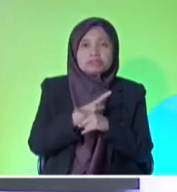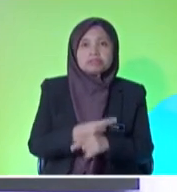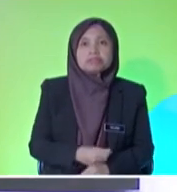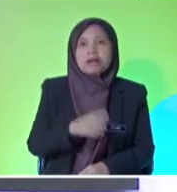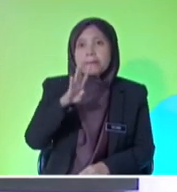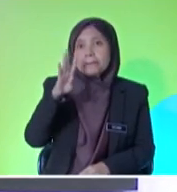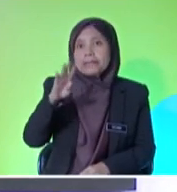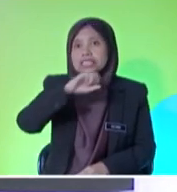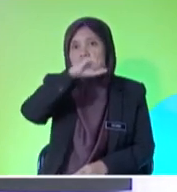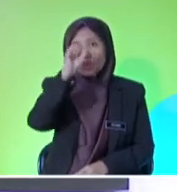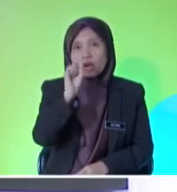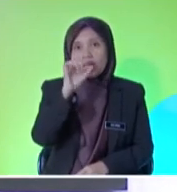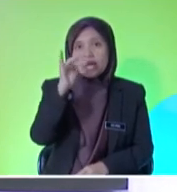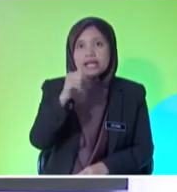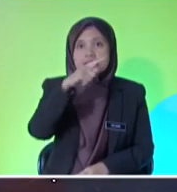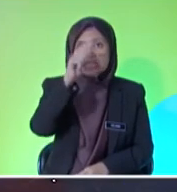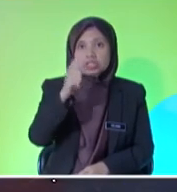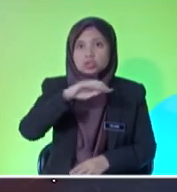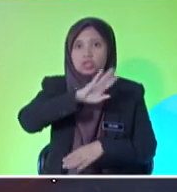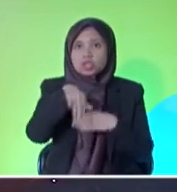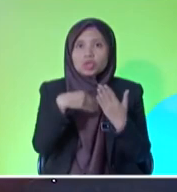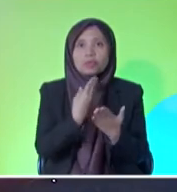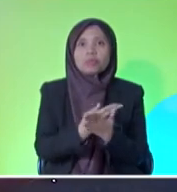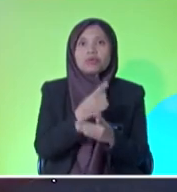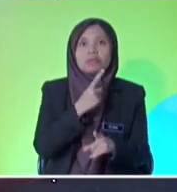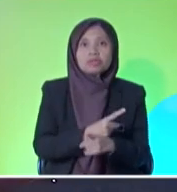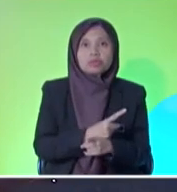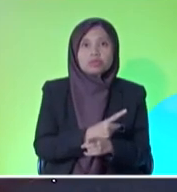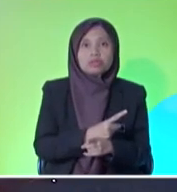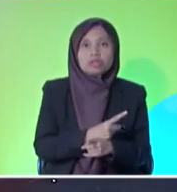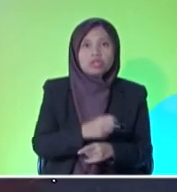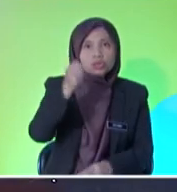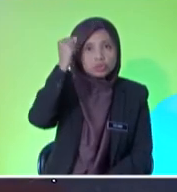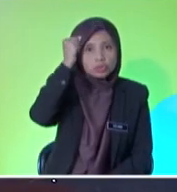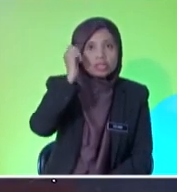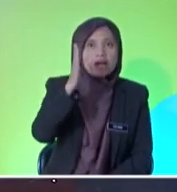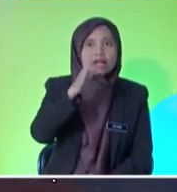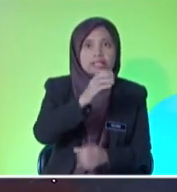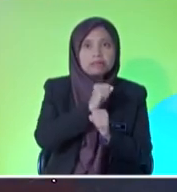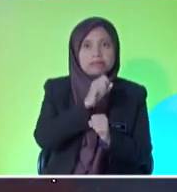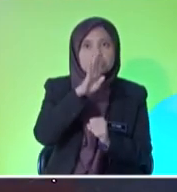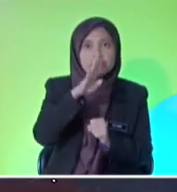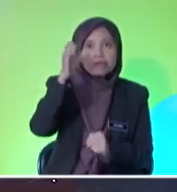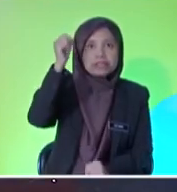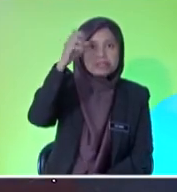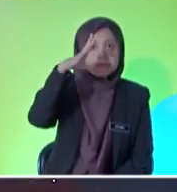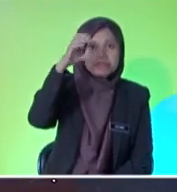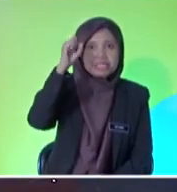tampak seolah yang saya tanya itu semua betul semua akan dapat empat bintang empat